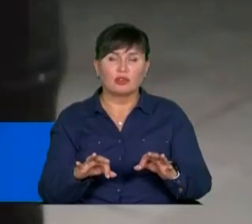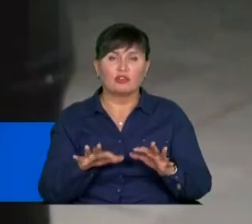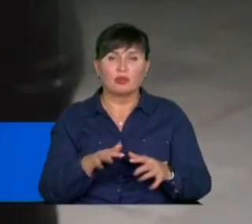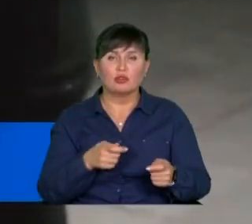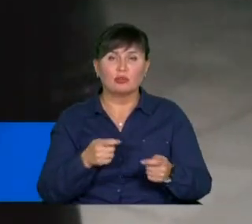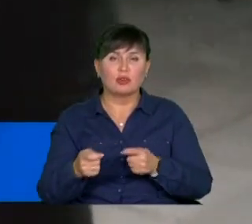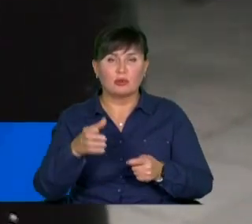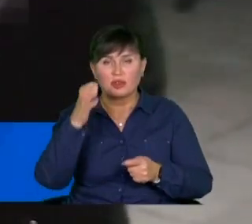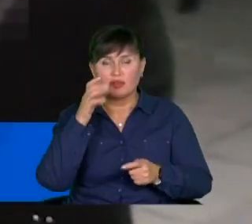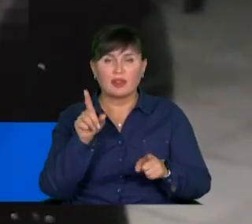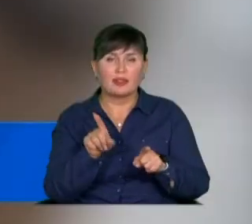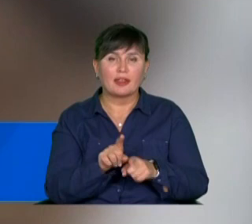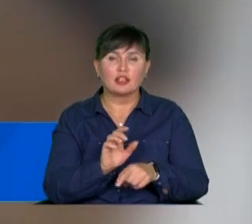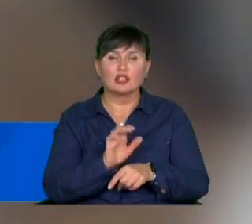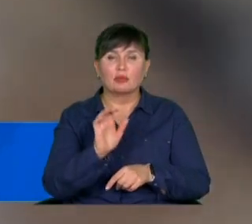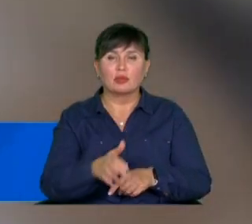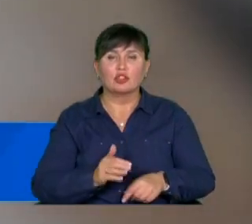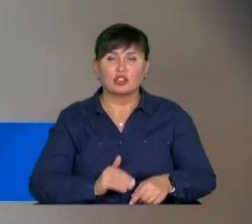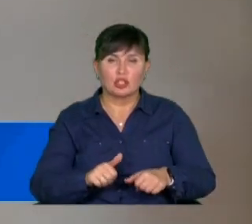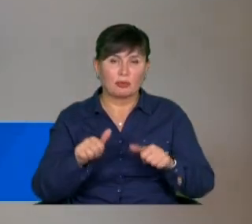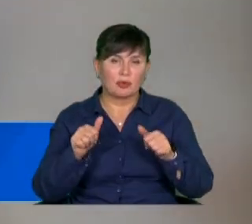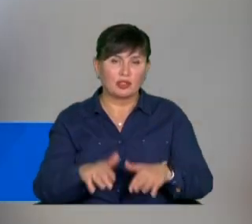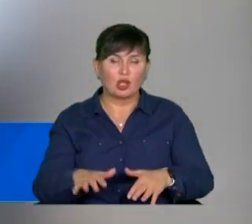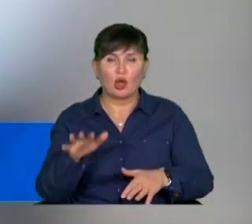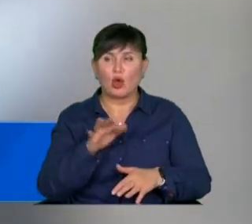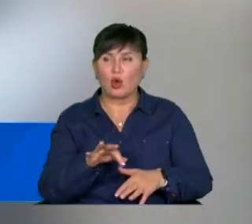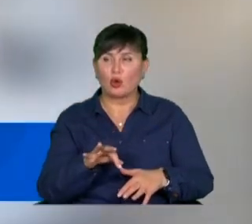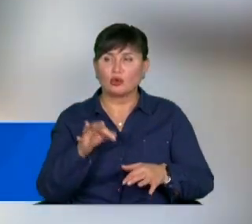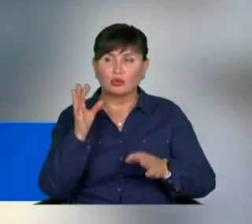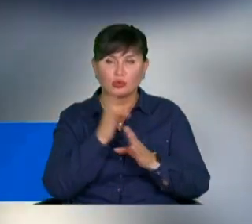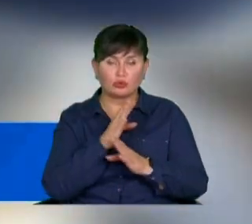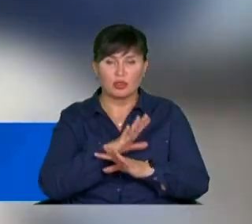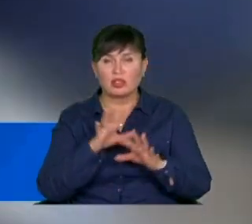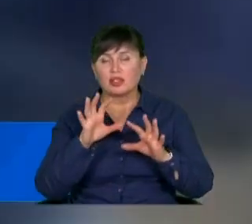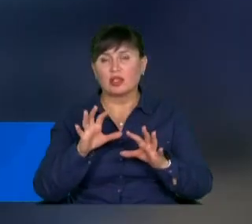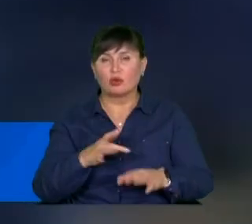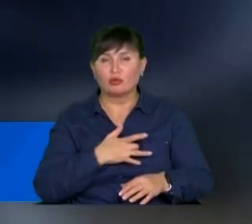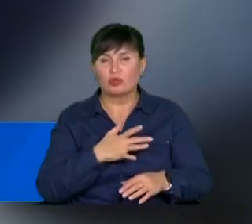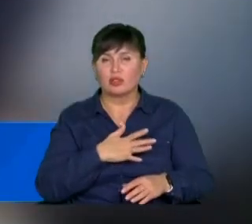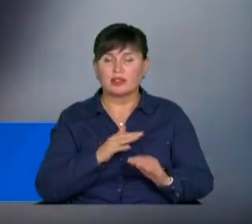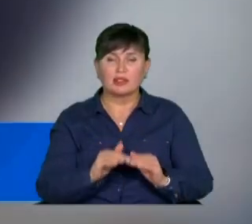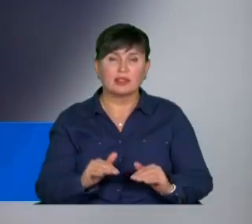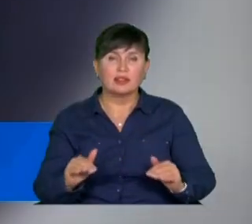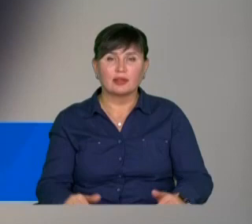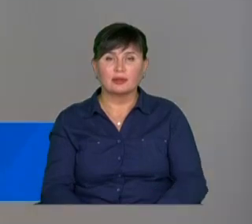управление образования также направлено частное постановление об определении судьбы незаконно усыновленных детей.